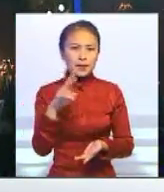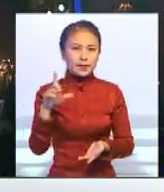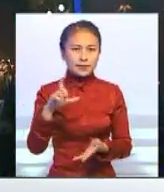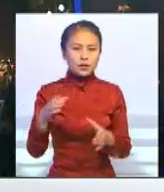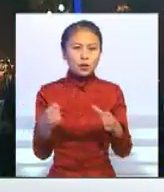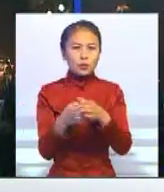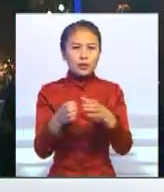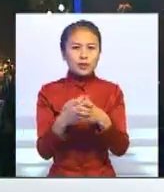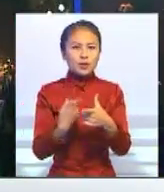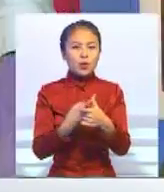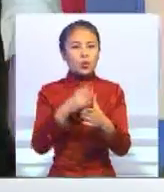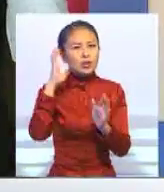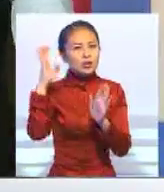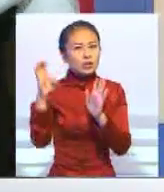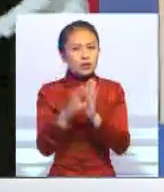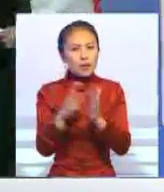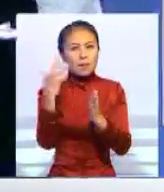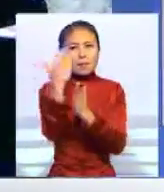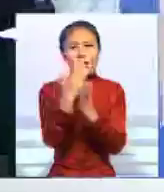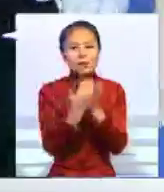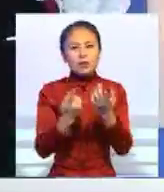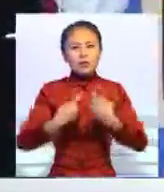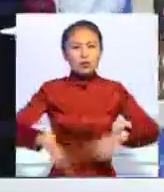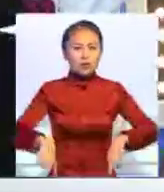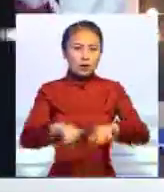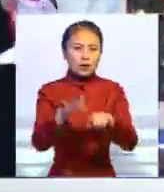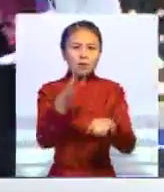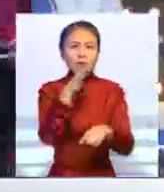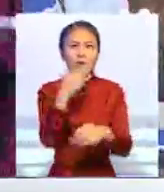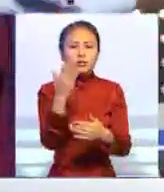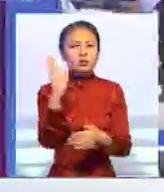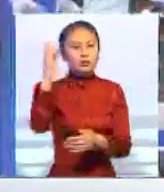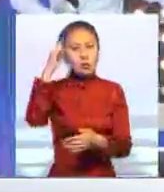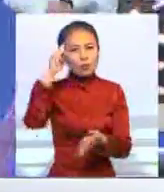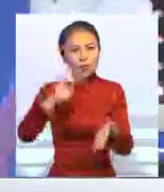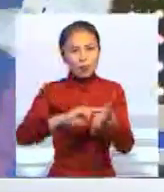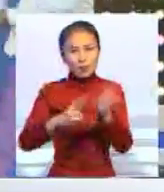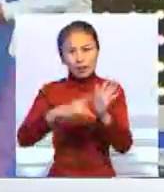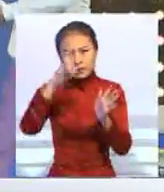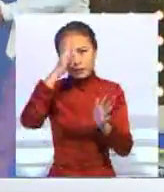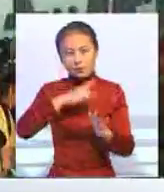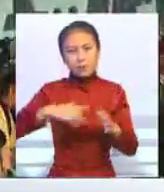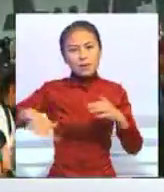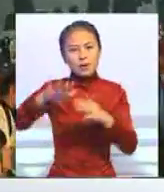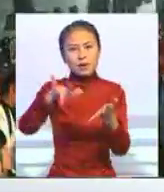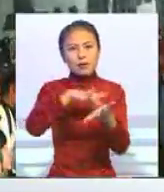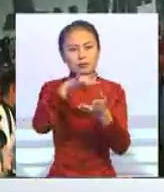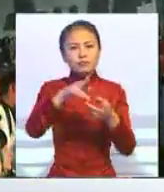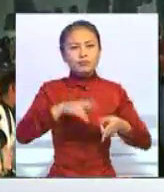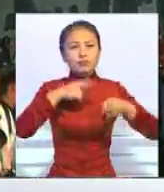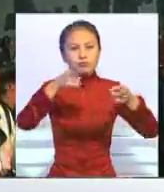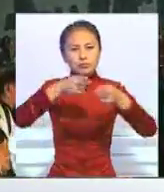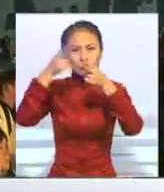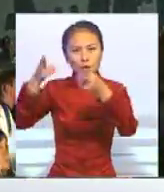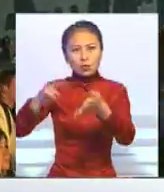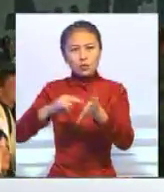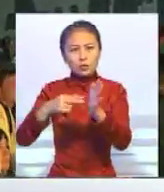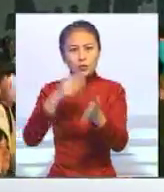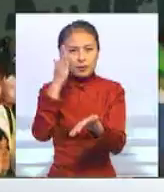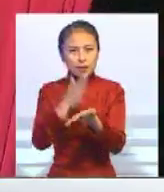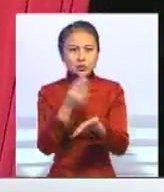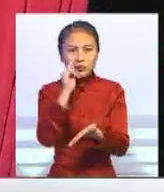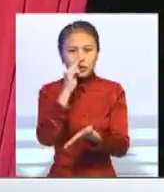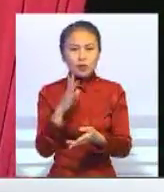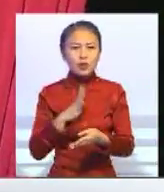жастар M-Band тобының әндерін қосыла шырқады. Бағдарлама ұжымы алдағы уақытта осындай жобамен Қазақстанның барлық қаласын аралауды жоспарлап